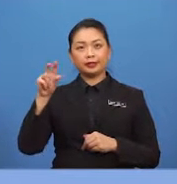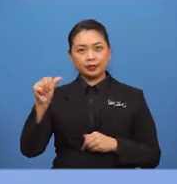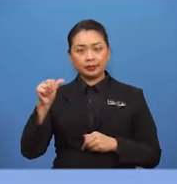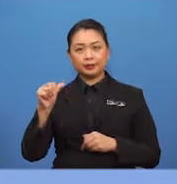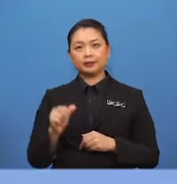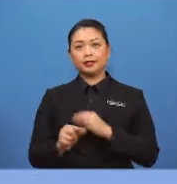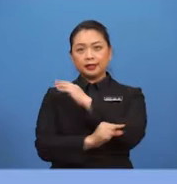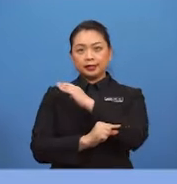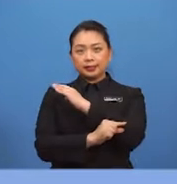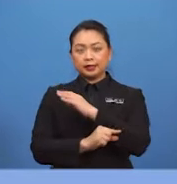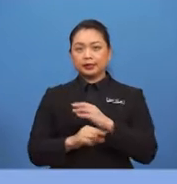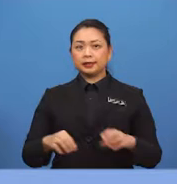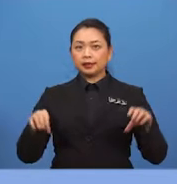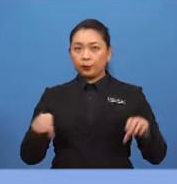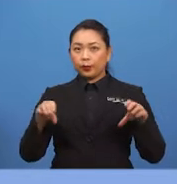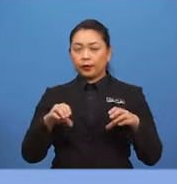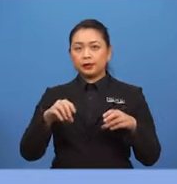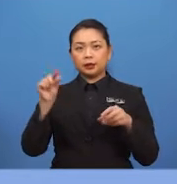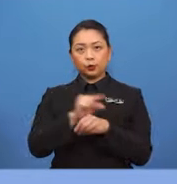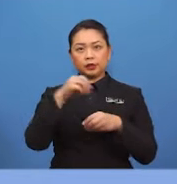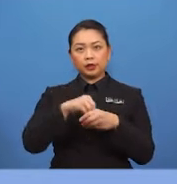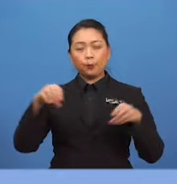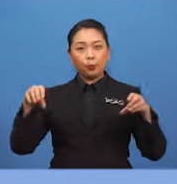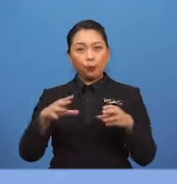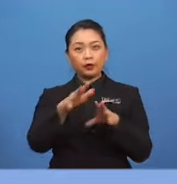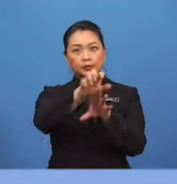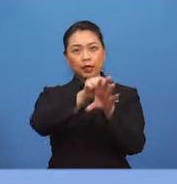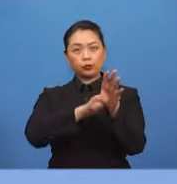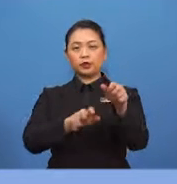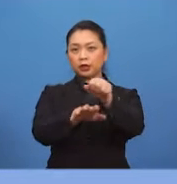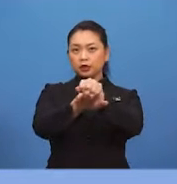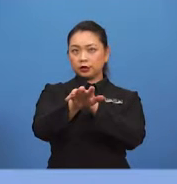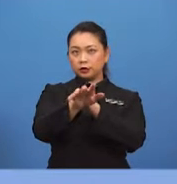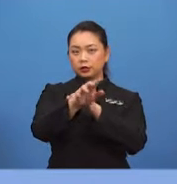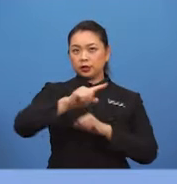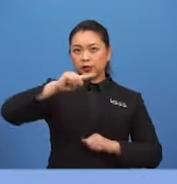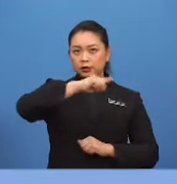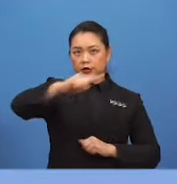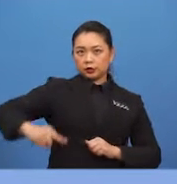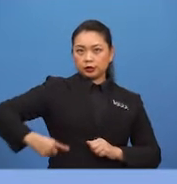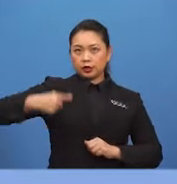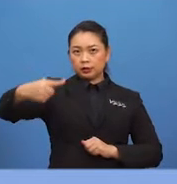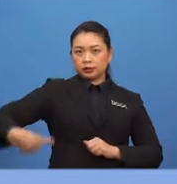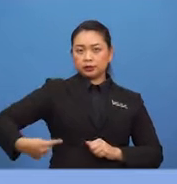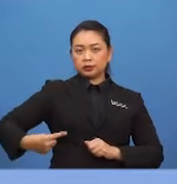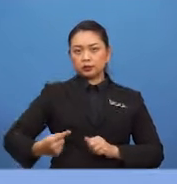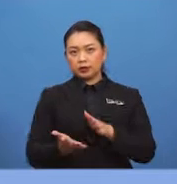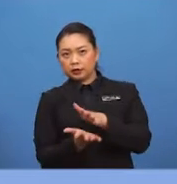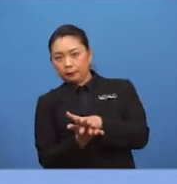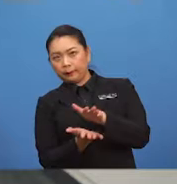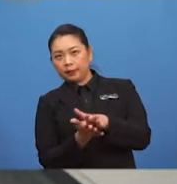Getah sintetik digunakan dalam membuat sarung tangan, tayar kereta dan juga tapak